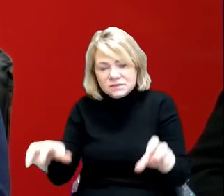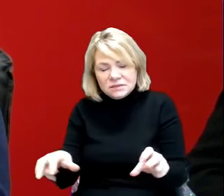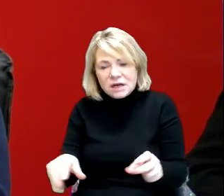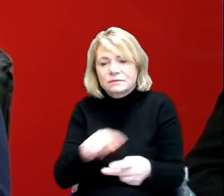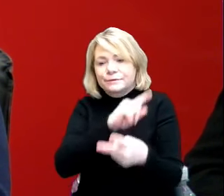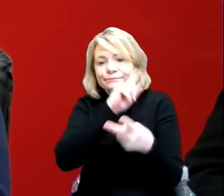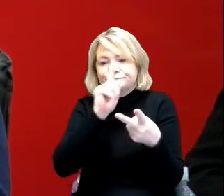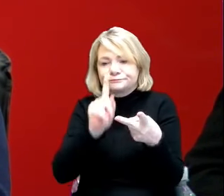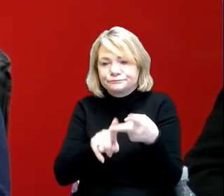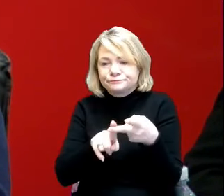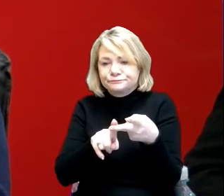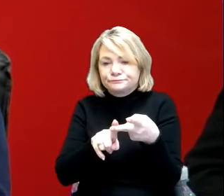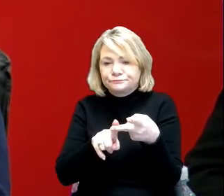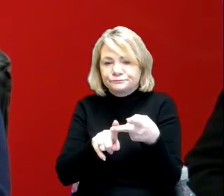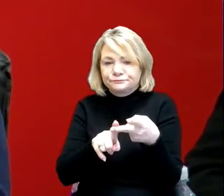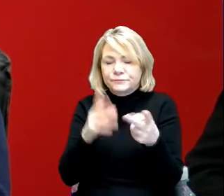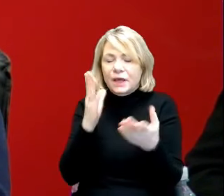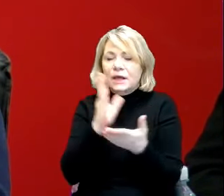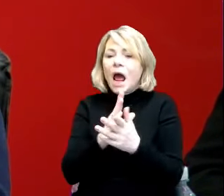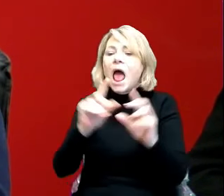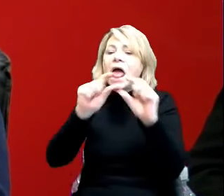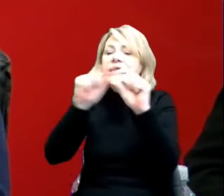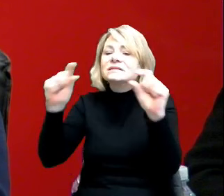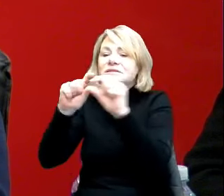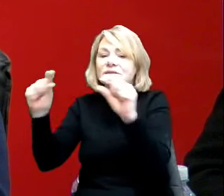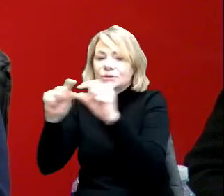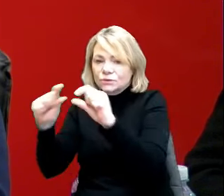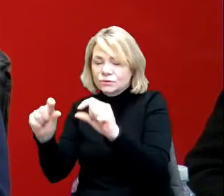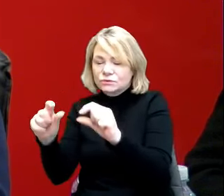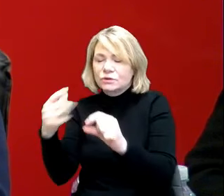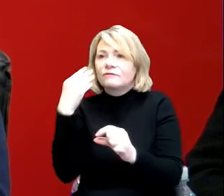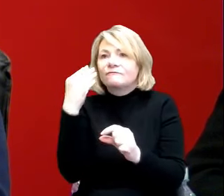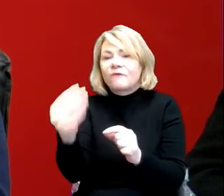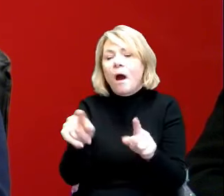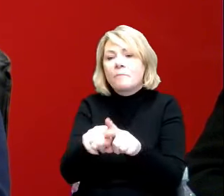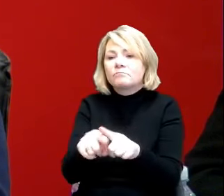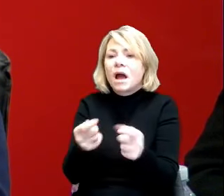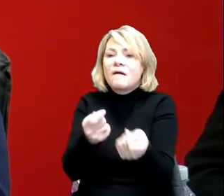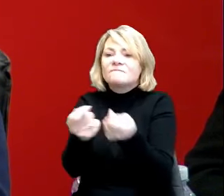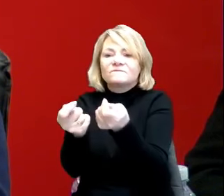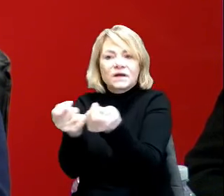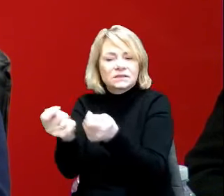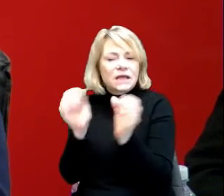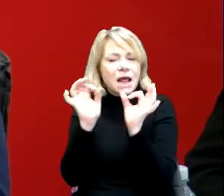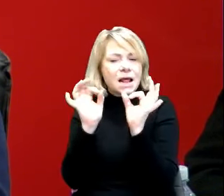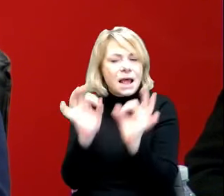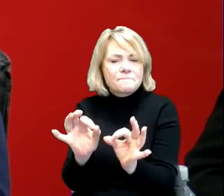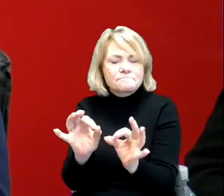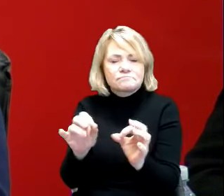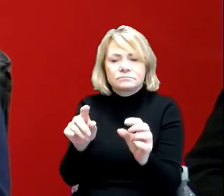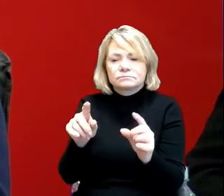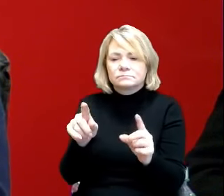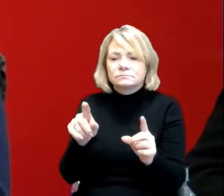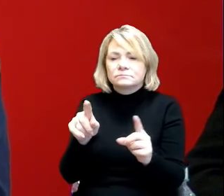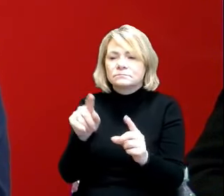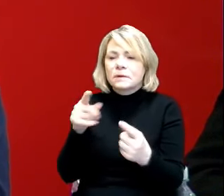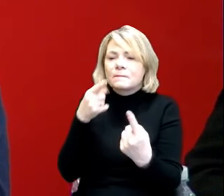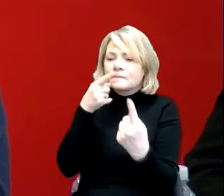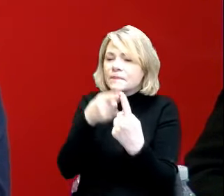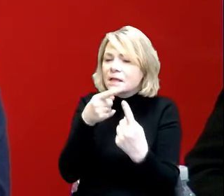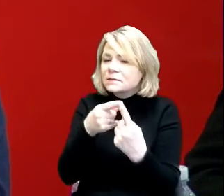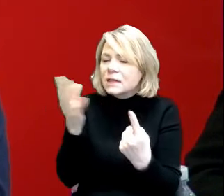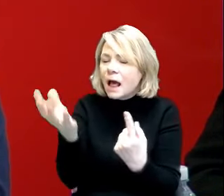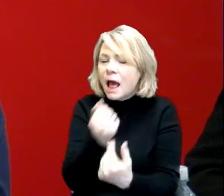yra institucijos interesas ją valdyti tinkamai optimaliai atliepiant